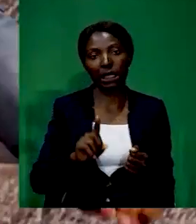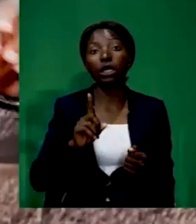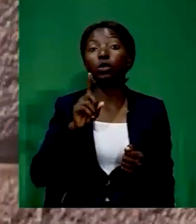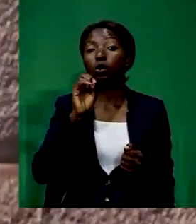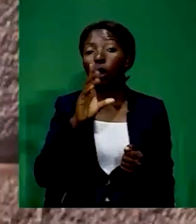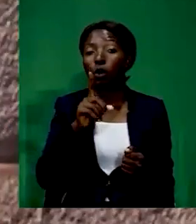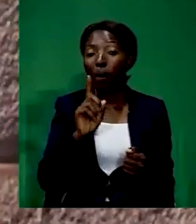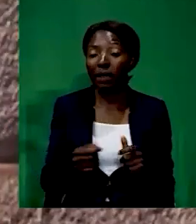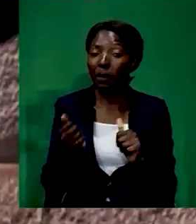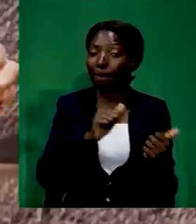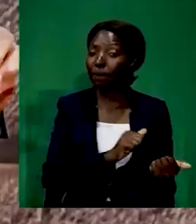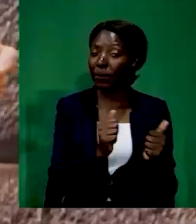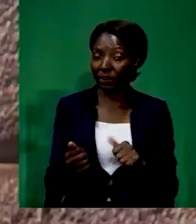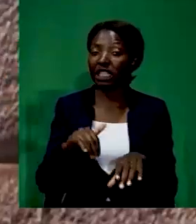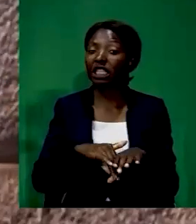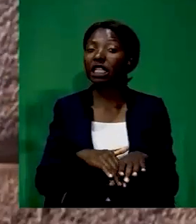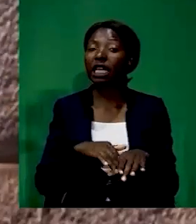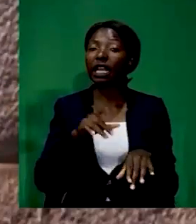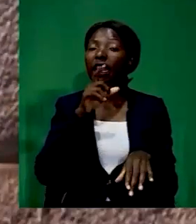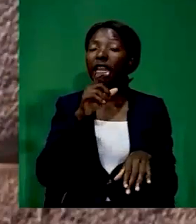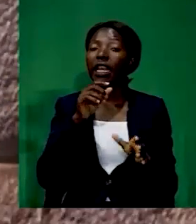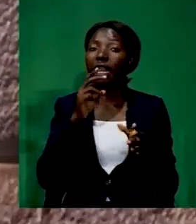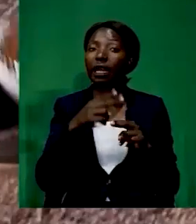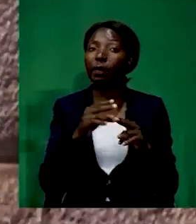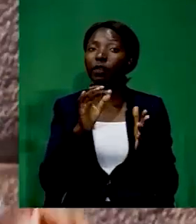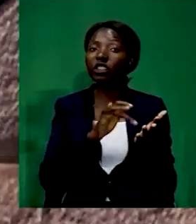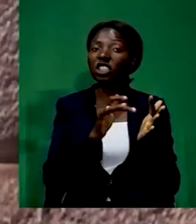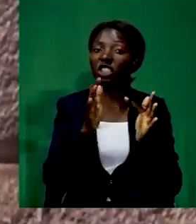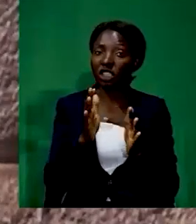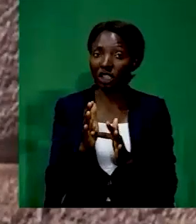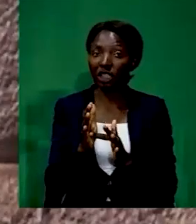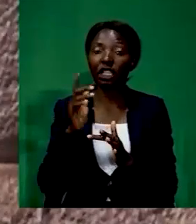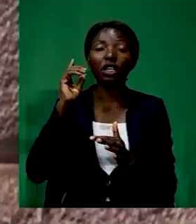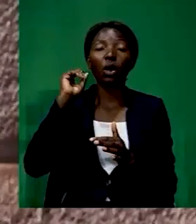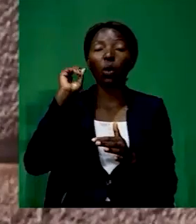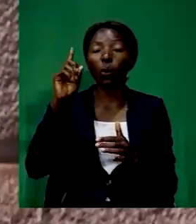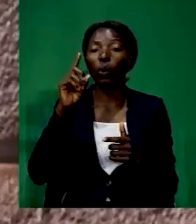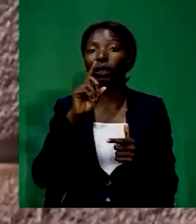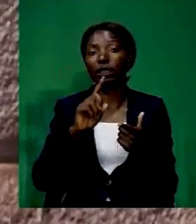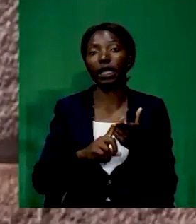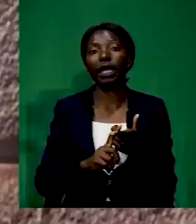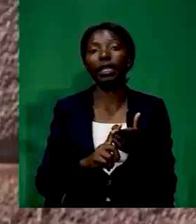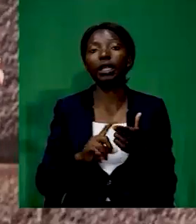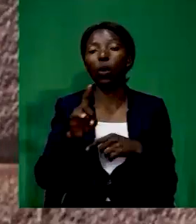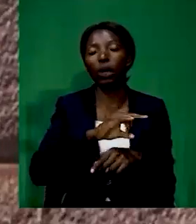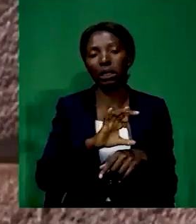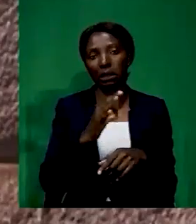baptized. Saka mumazita hativerengi kupinda kwemvura mumazita. Mazita amwari